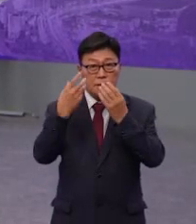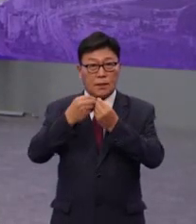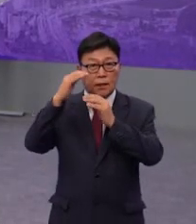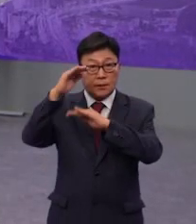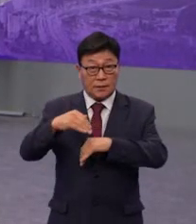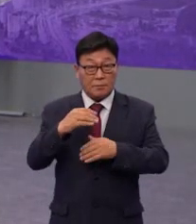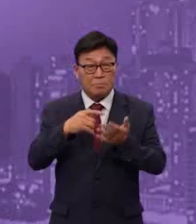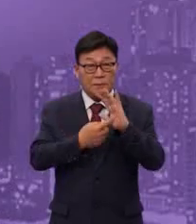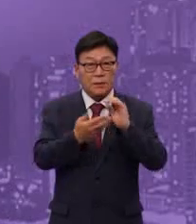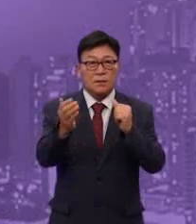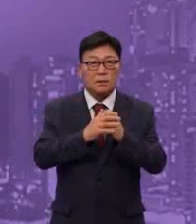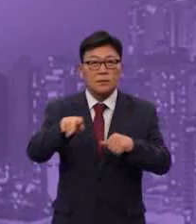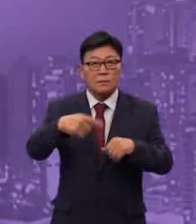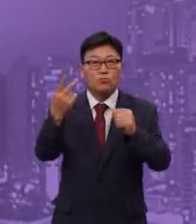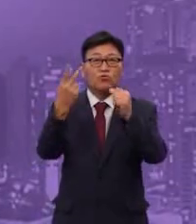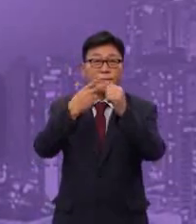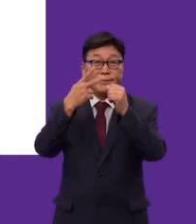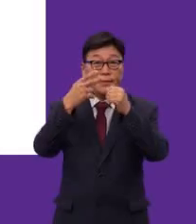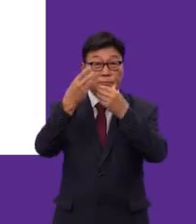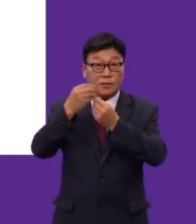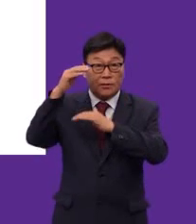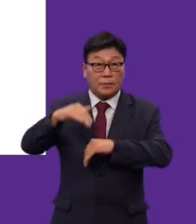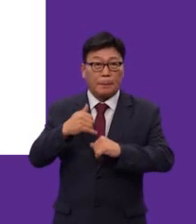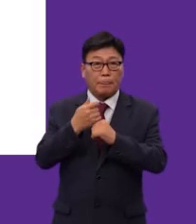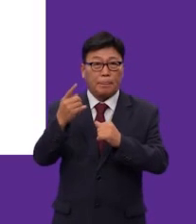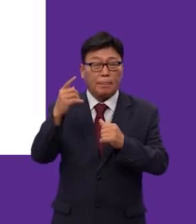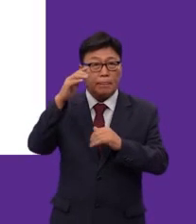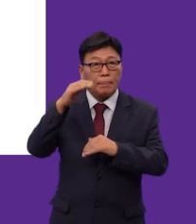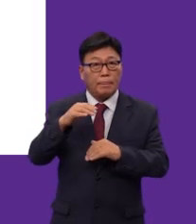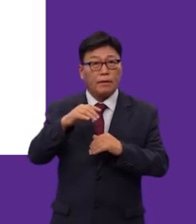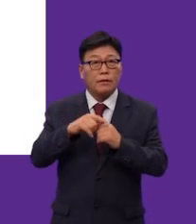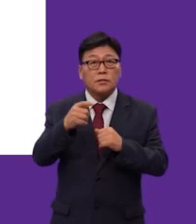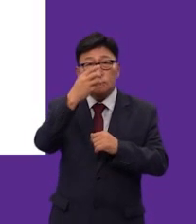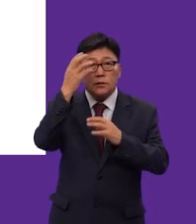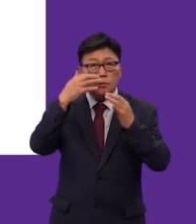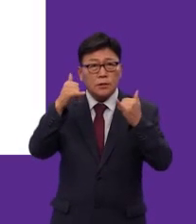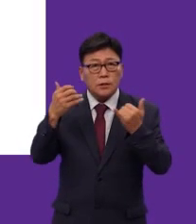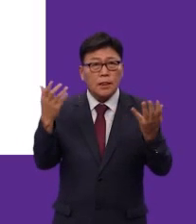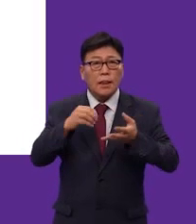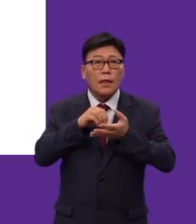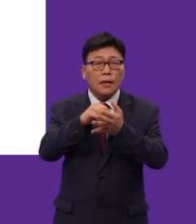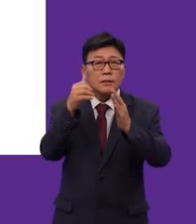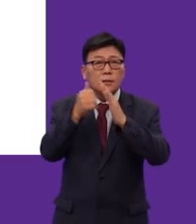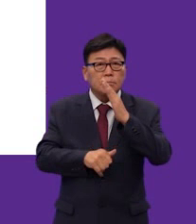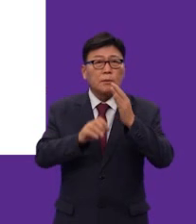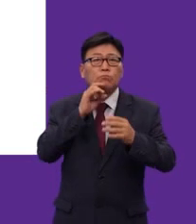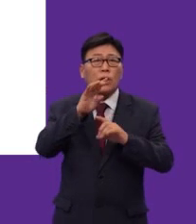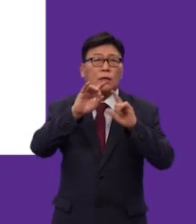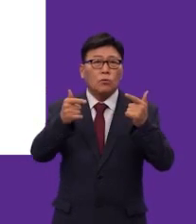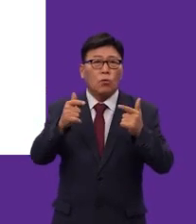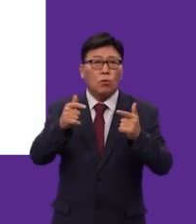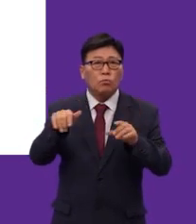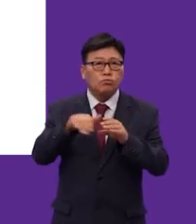함께 보셨습니다. 두 번째 사례입니다. 두 번째 사례와 같은 경우에는 청년이 취업에 실패하였을